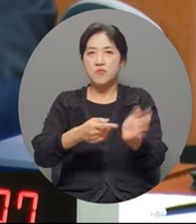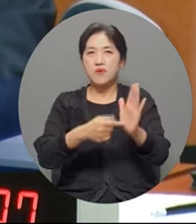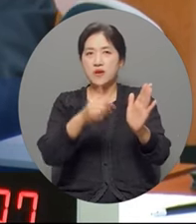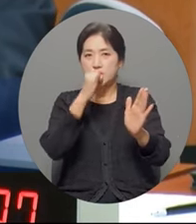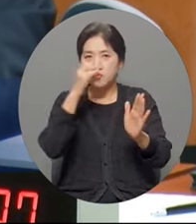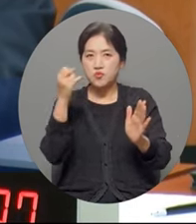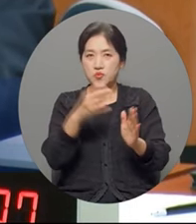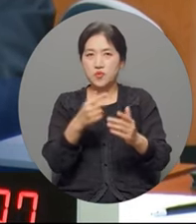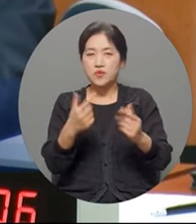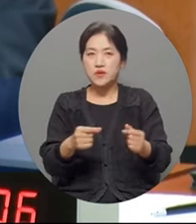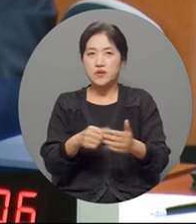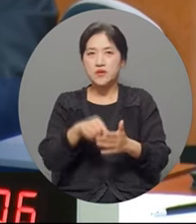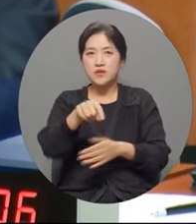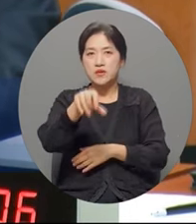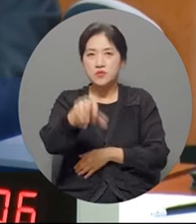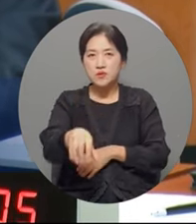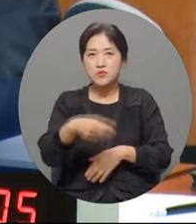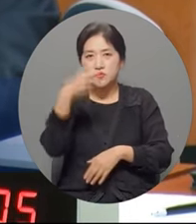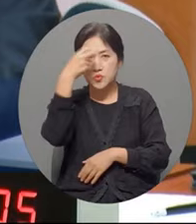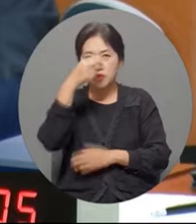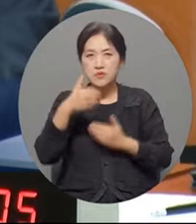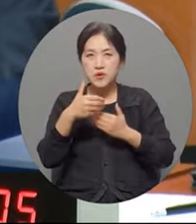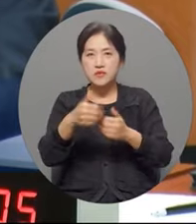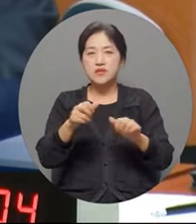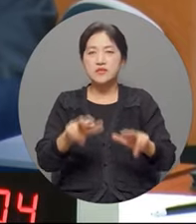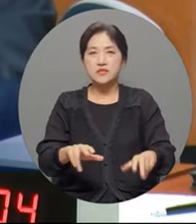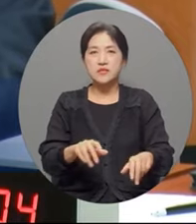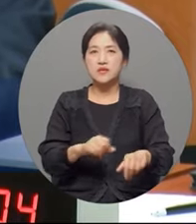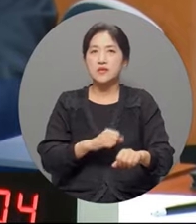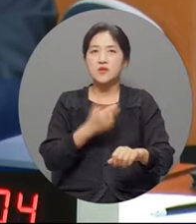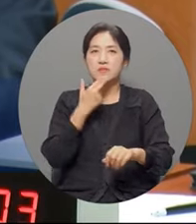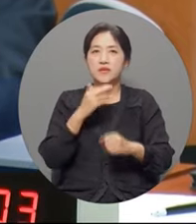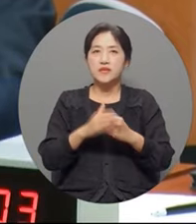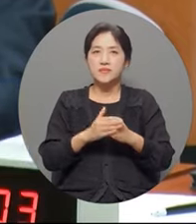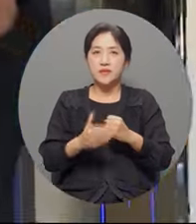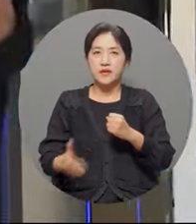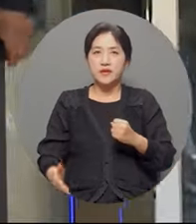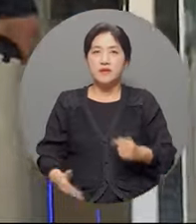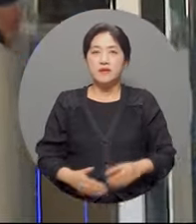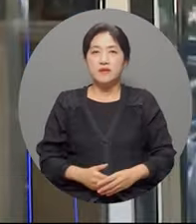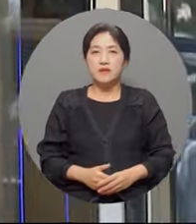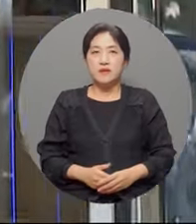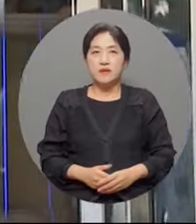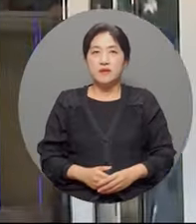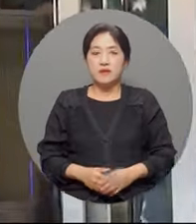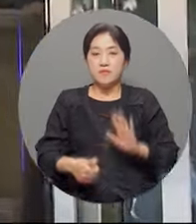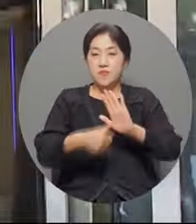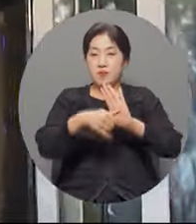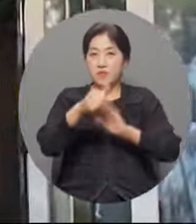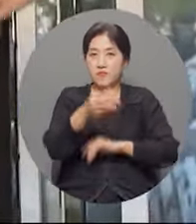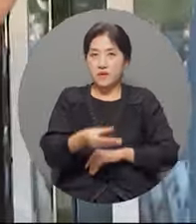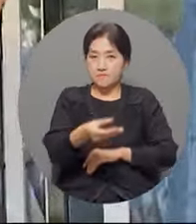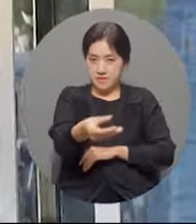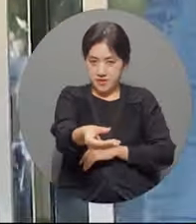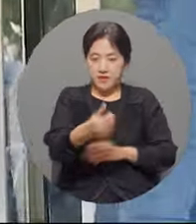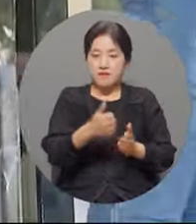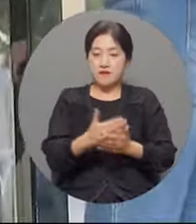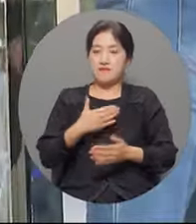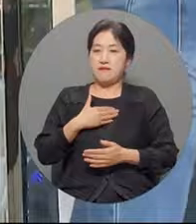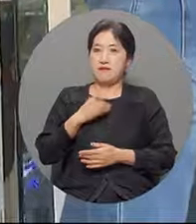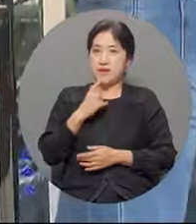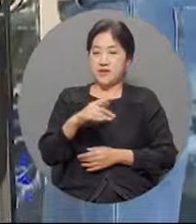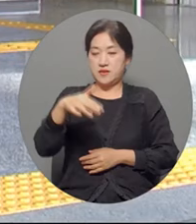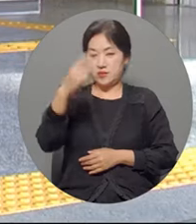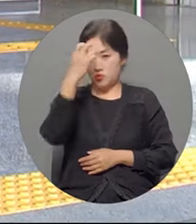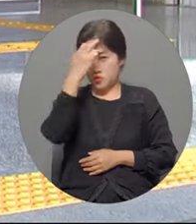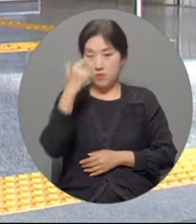또 그렇게 특별한 현장 조사의 절차가 지금 진행되지 않기 때문에 명품백을 건냈다고 스스로 밝힌 목사도